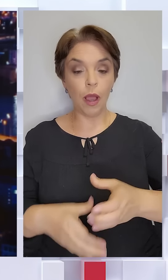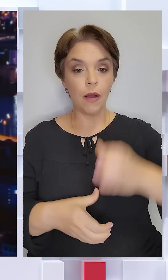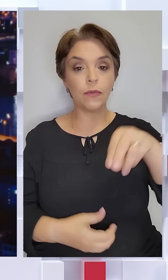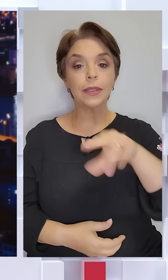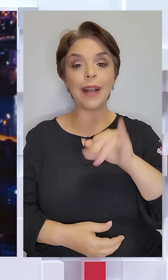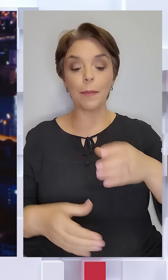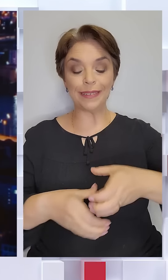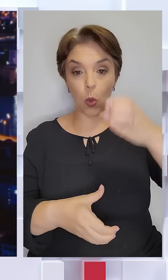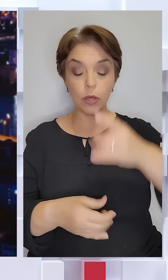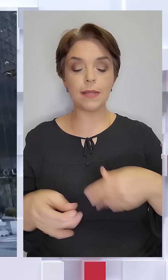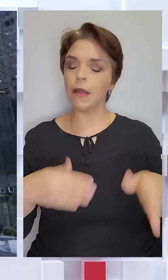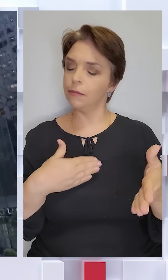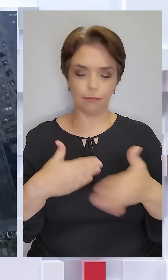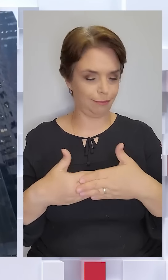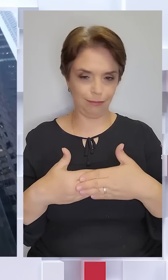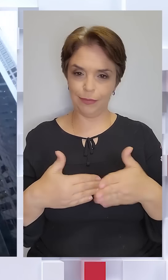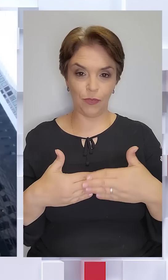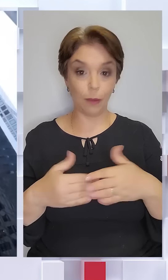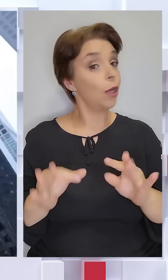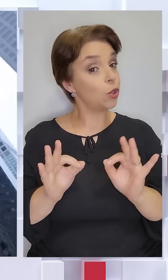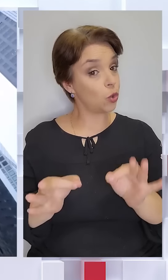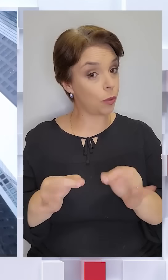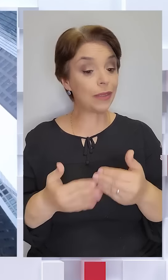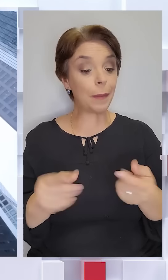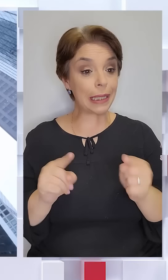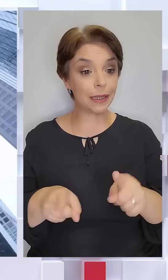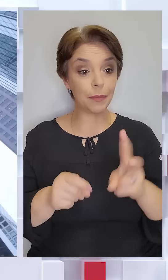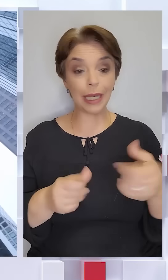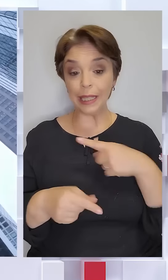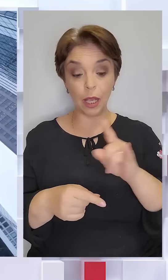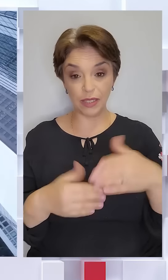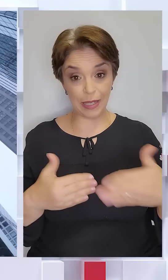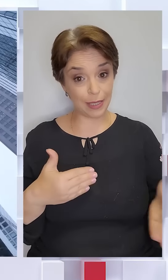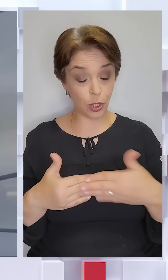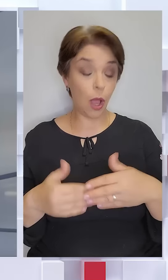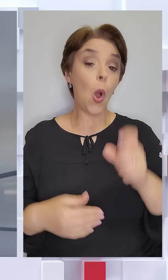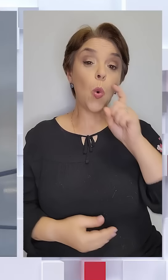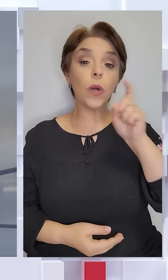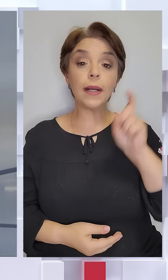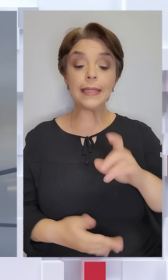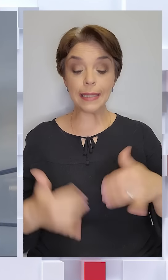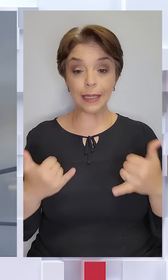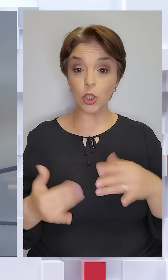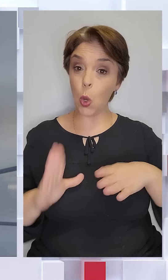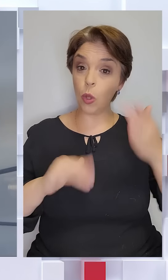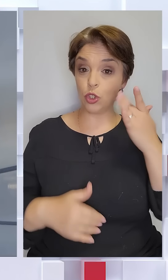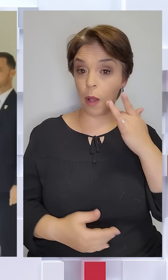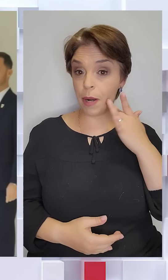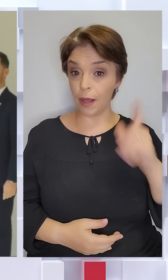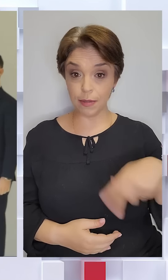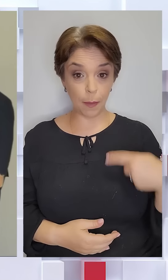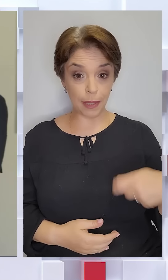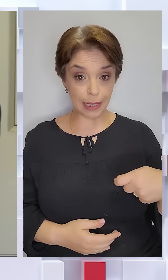Трамп Тауер і за зачиненими дверима. Щоправда, перед тим, як їх от зачинити, український, нинішній, колишній